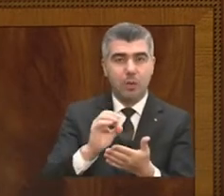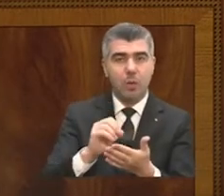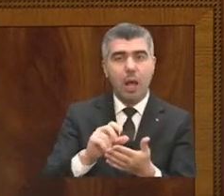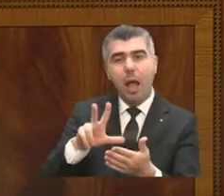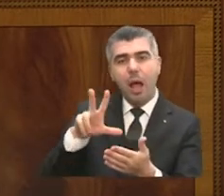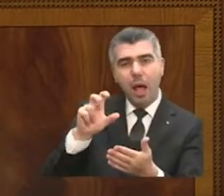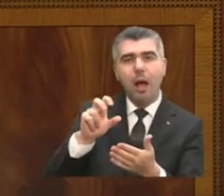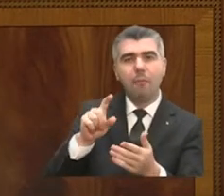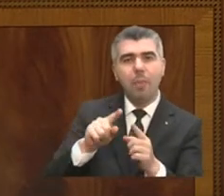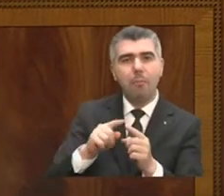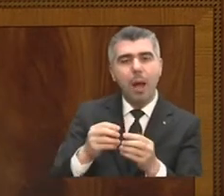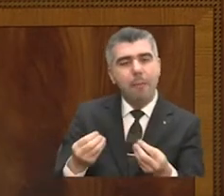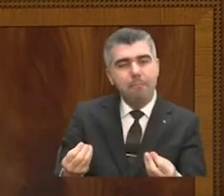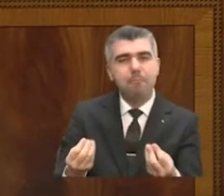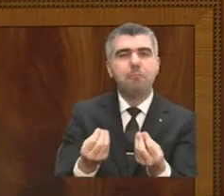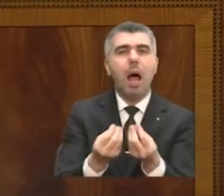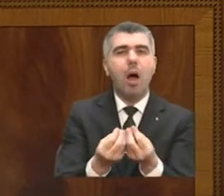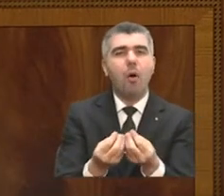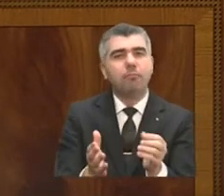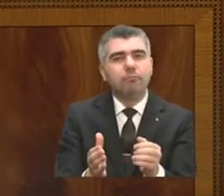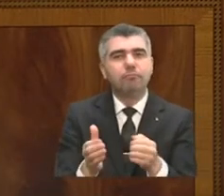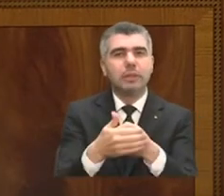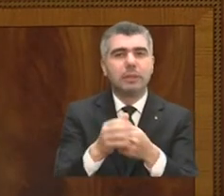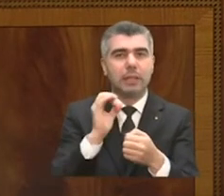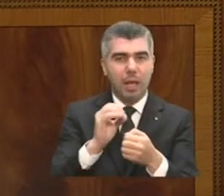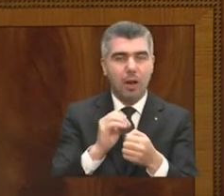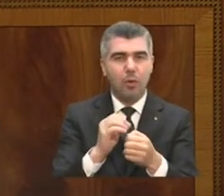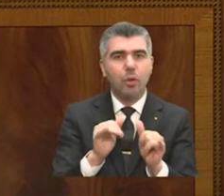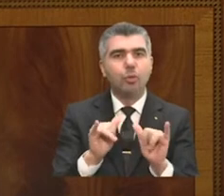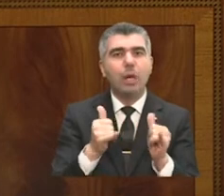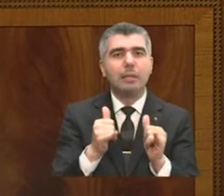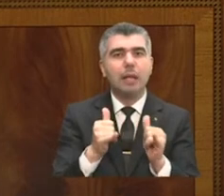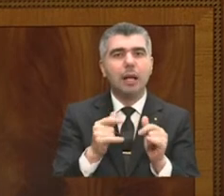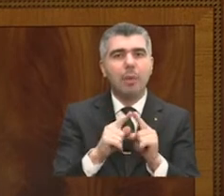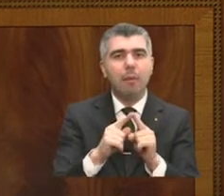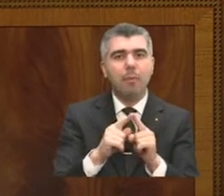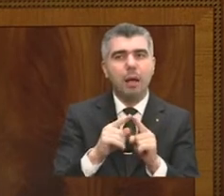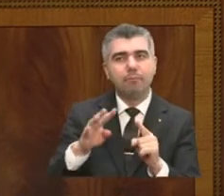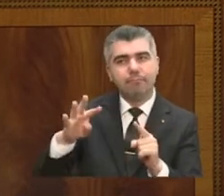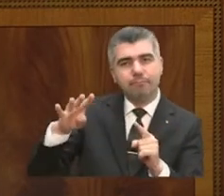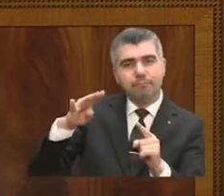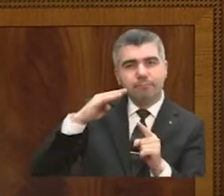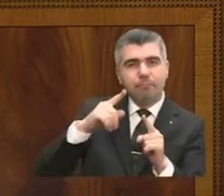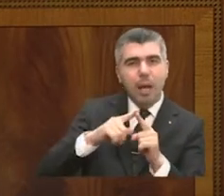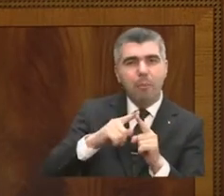sont fallacieuses et non fondées avec le soutien